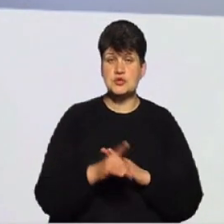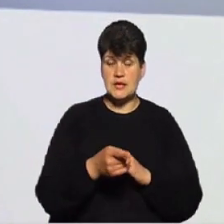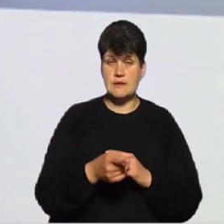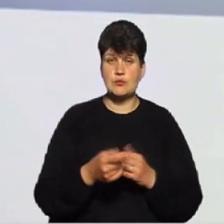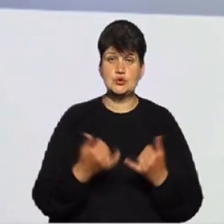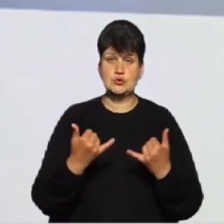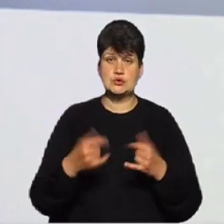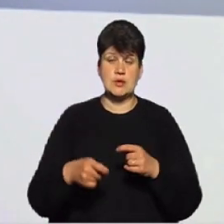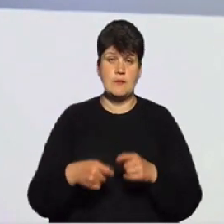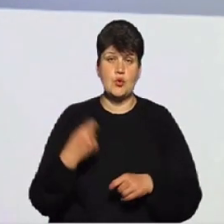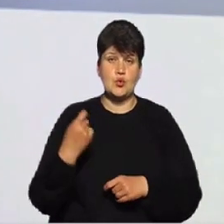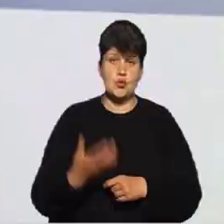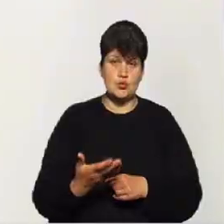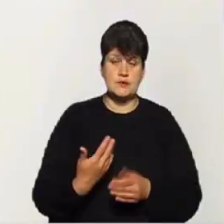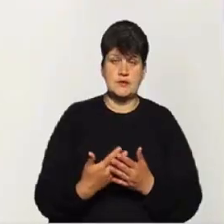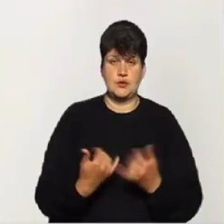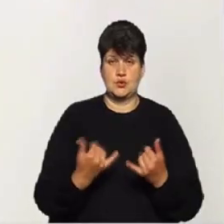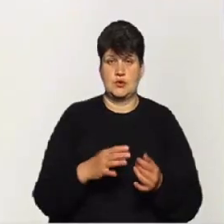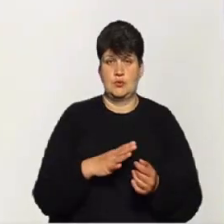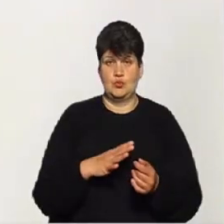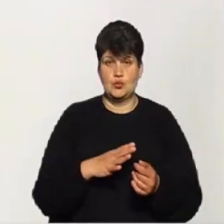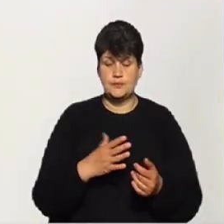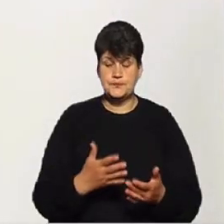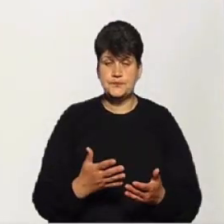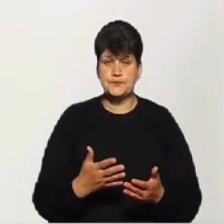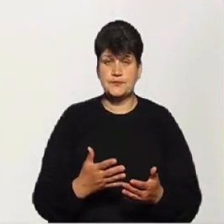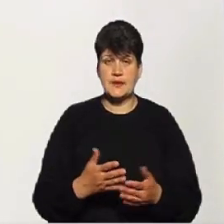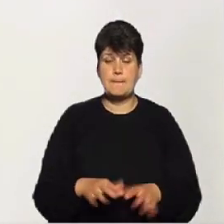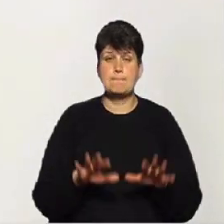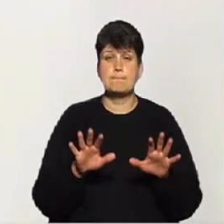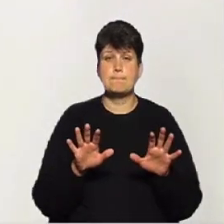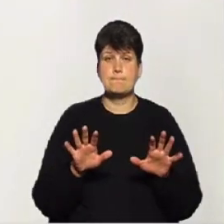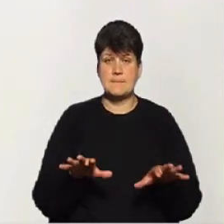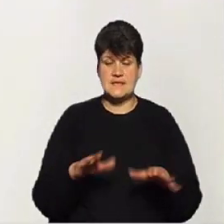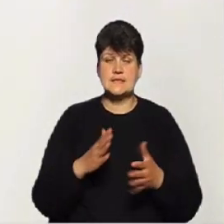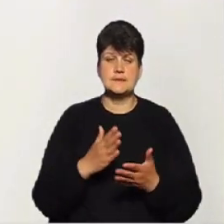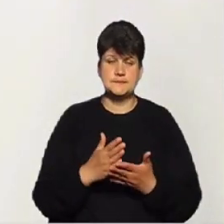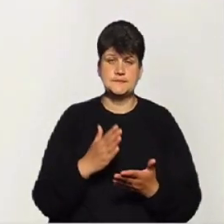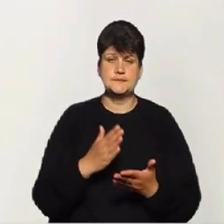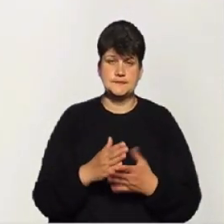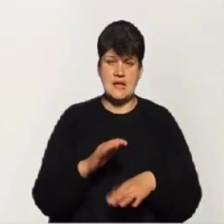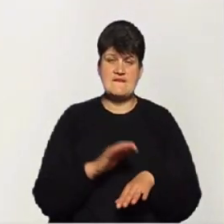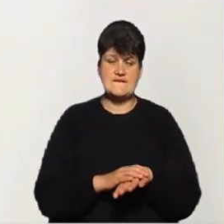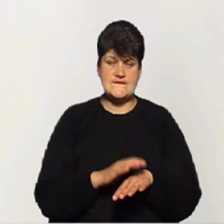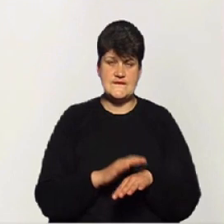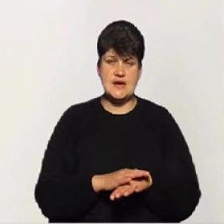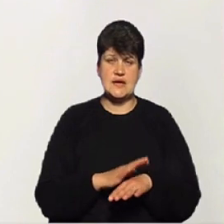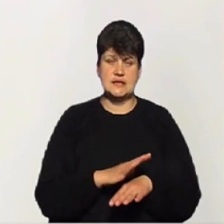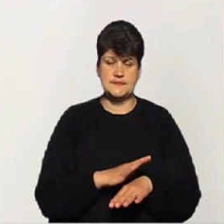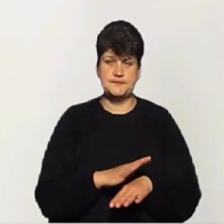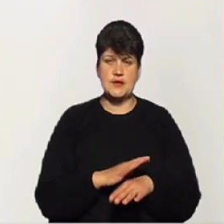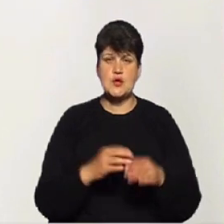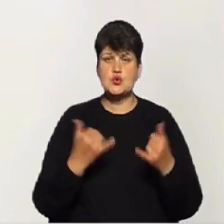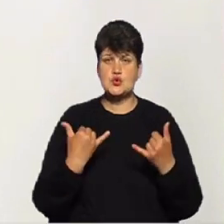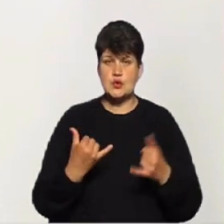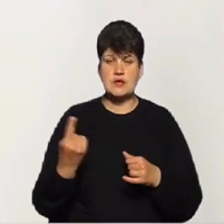порушень, якщо такі були зафіксовані. Чи вони були? На жаль, місце мали такі факти. Сьогодні і в першу, і